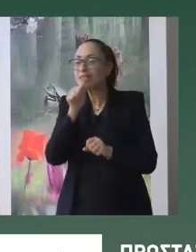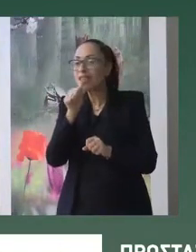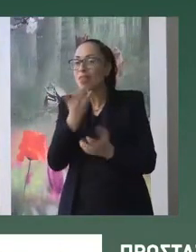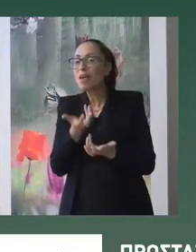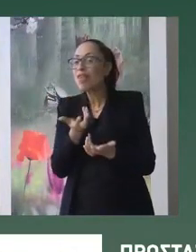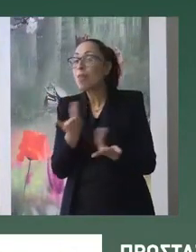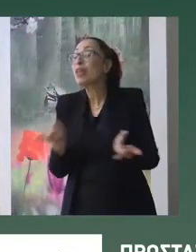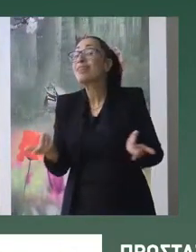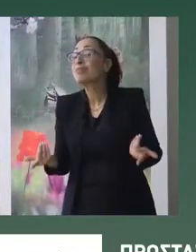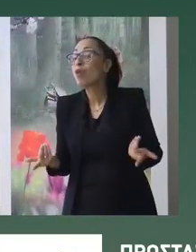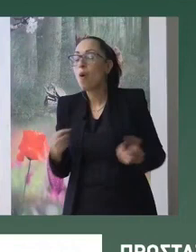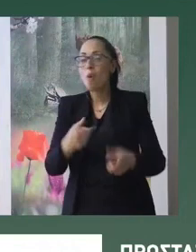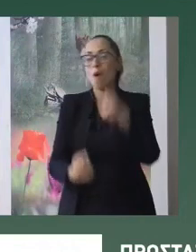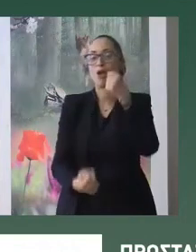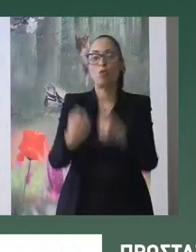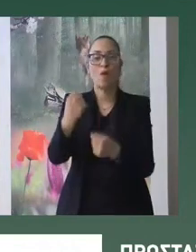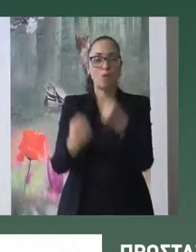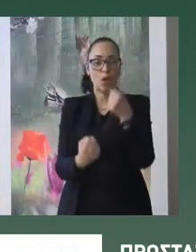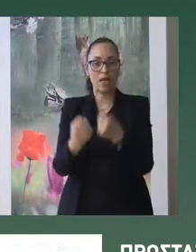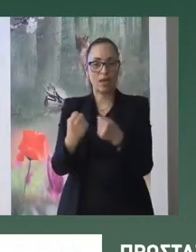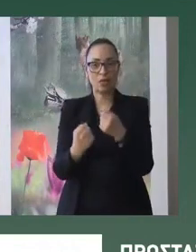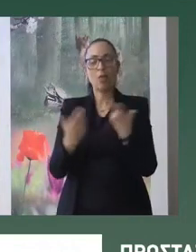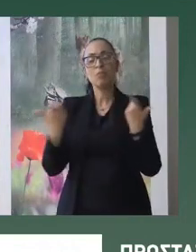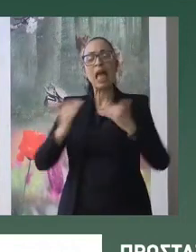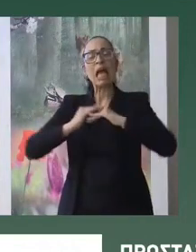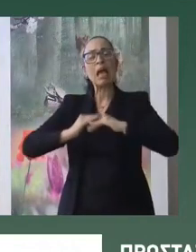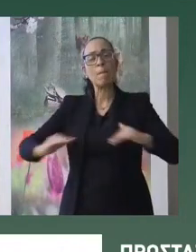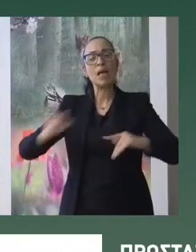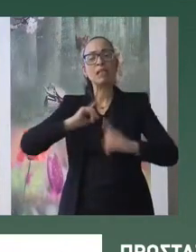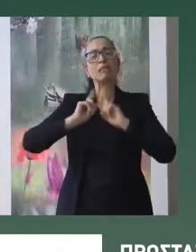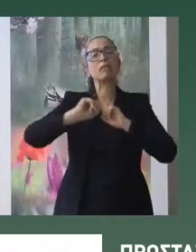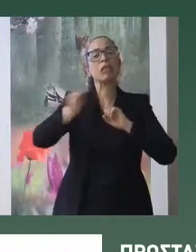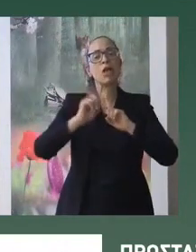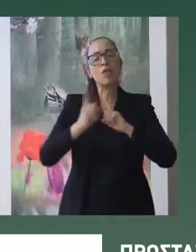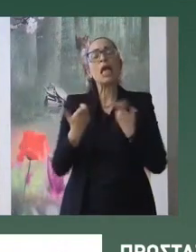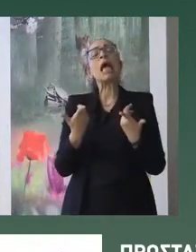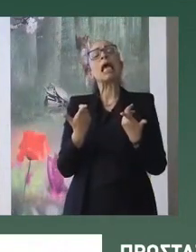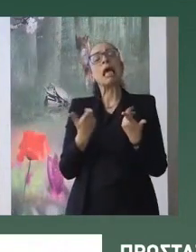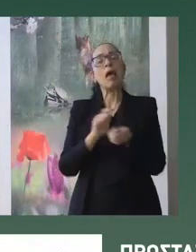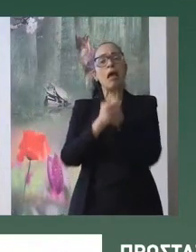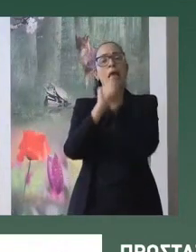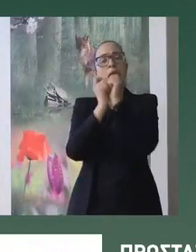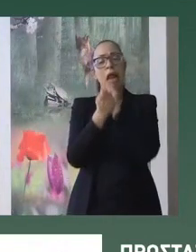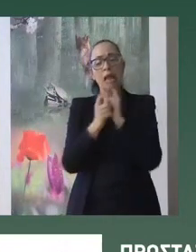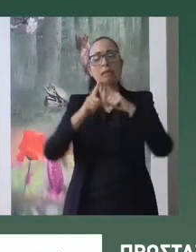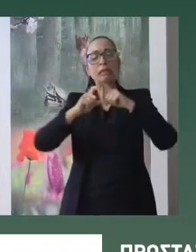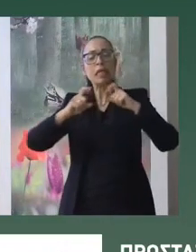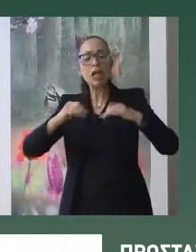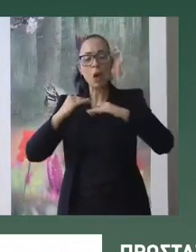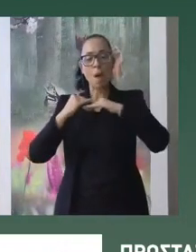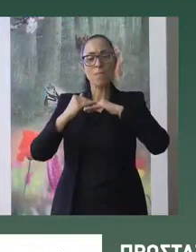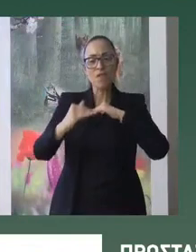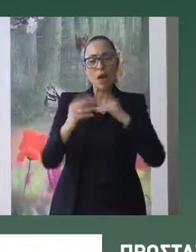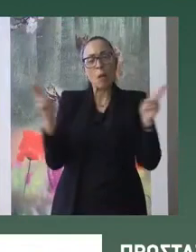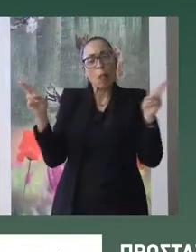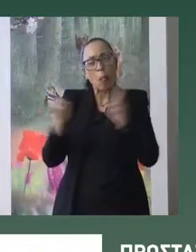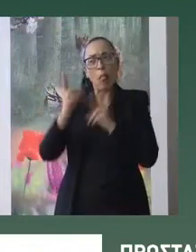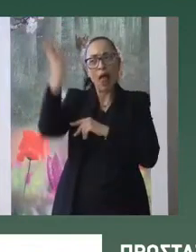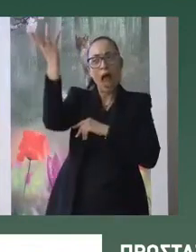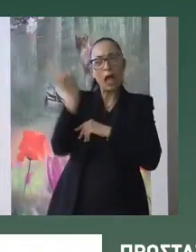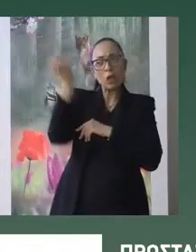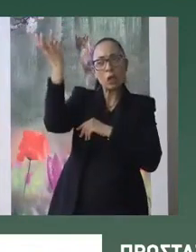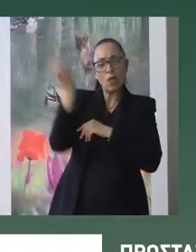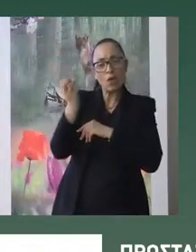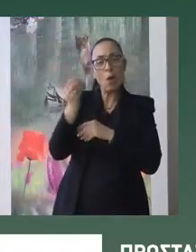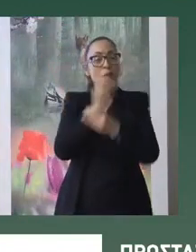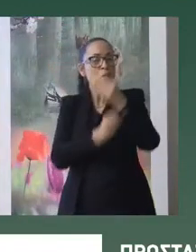αυτοκίνητο. Ή αν το κρατήσεις, να το κάνεις ήπια κυκλοφορίας. Ή να αλλάξεις το υλικό στην επιφάνεια για να απορροφά λιγότερη ακτινοβολία. Να